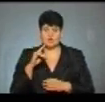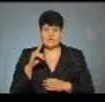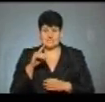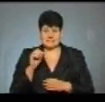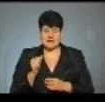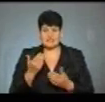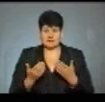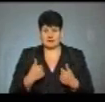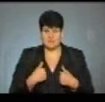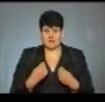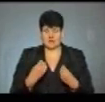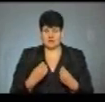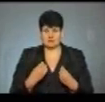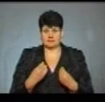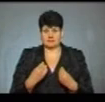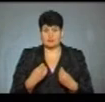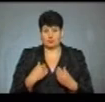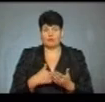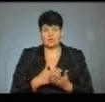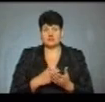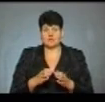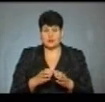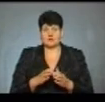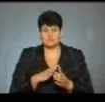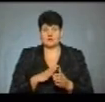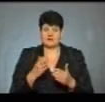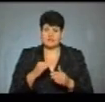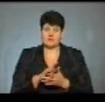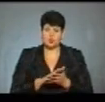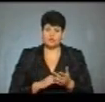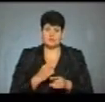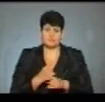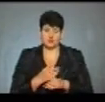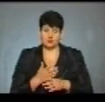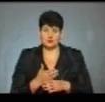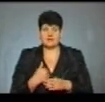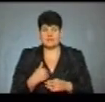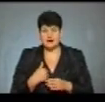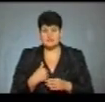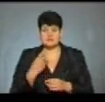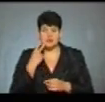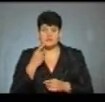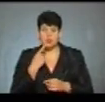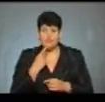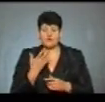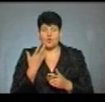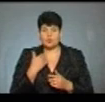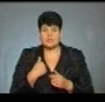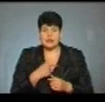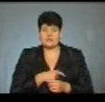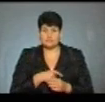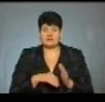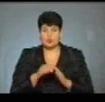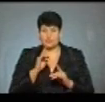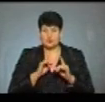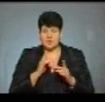якби мені поставили так, були політичні партії, які хотіли, давайте продовжимо мораторій, то я завжди говорю, коли я, як депутат